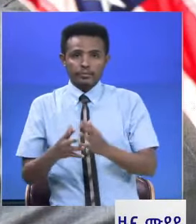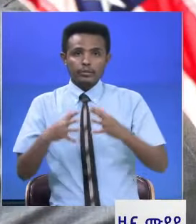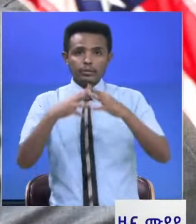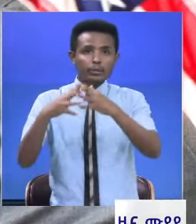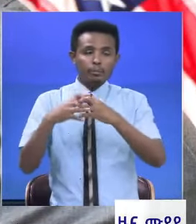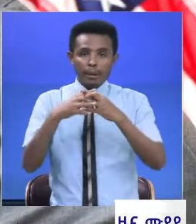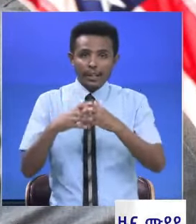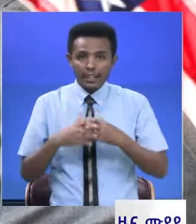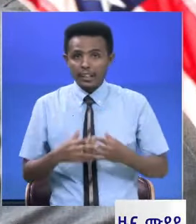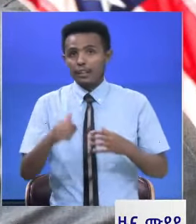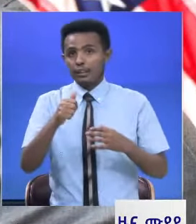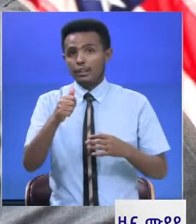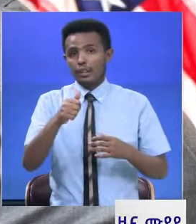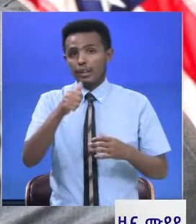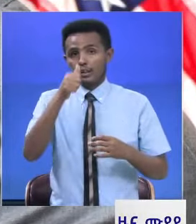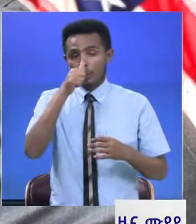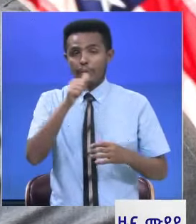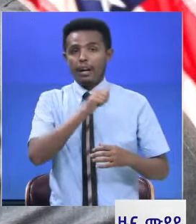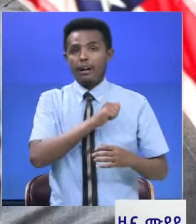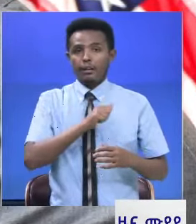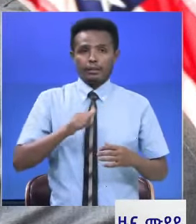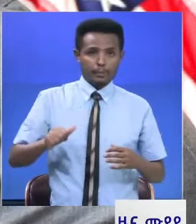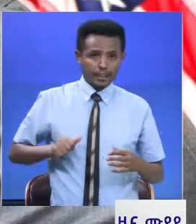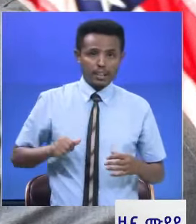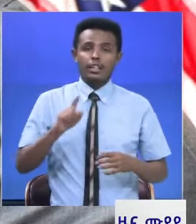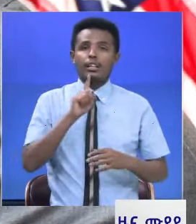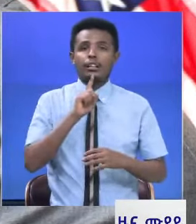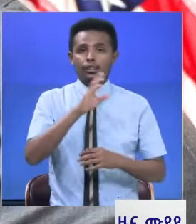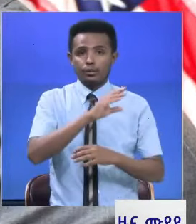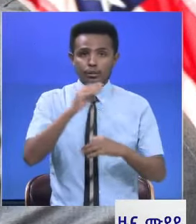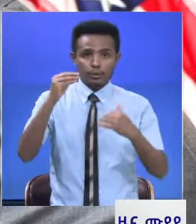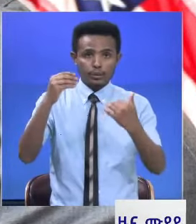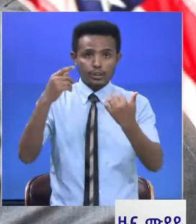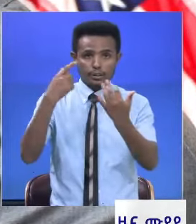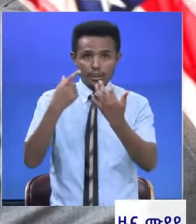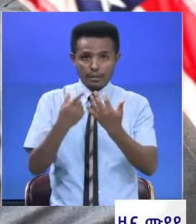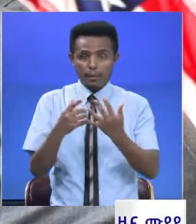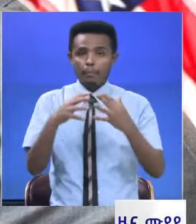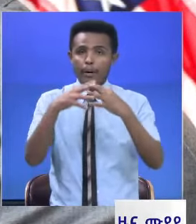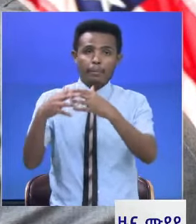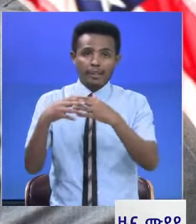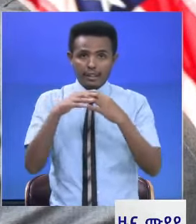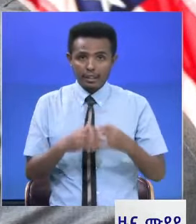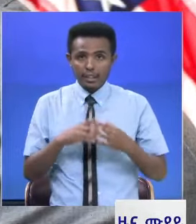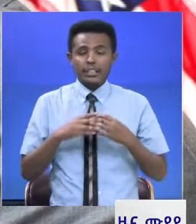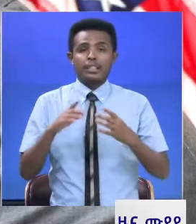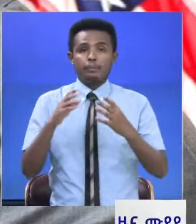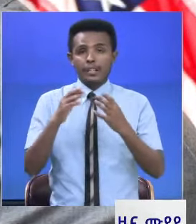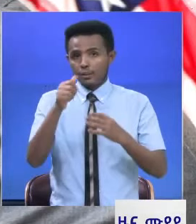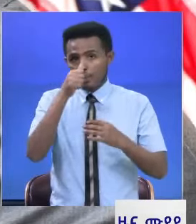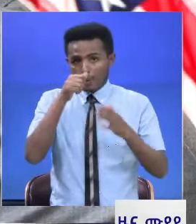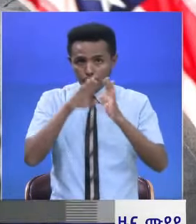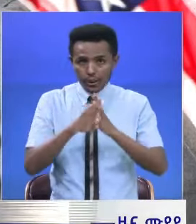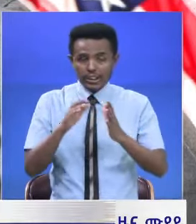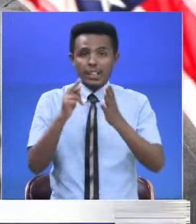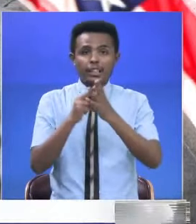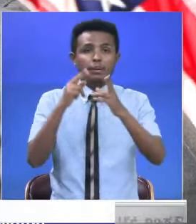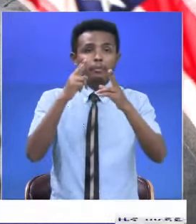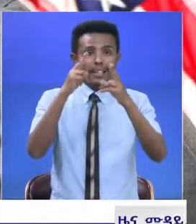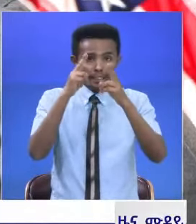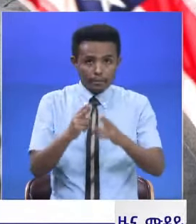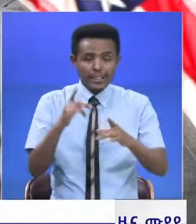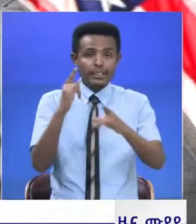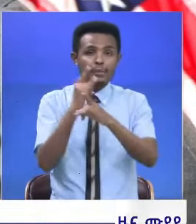በአሜሪካ የኢትዮጵያ አምባሳደር ናቸው ፍጹም አረጋ። በትግራይ ክልል የህግ ማስከበር ዘመቻ ከተጀመረበት ጊዜ አንስቶ ያለም አቀፉ ማህበረሰብ ስለ